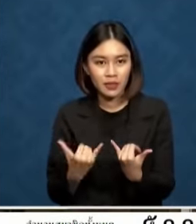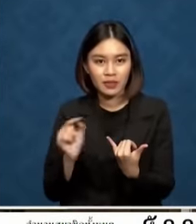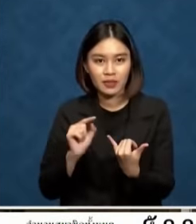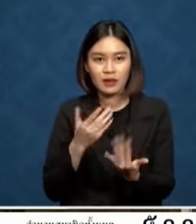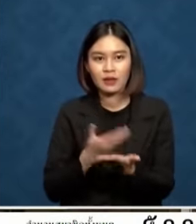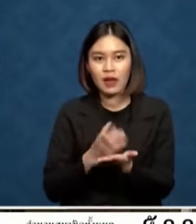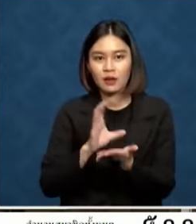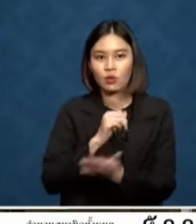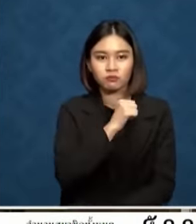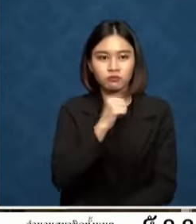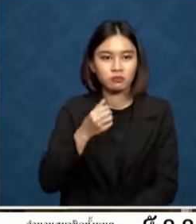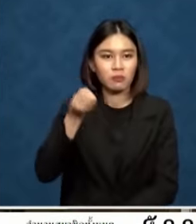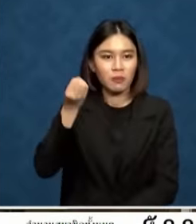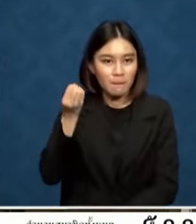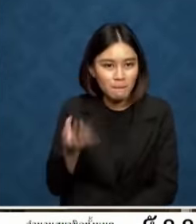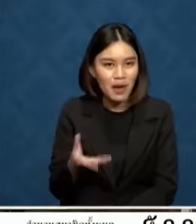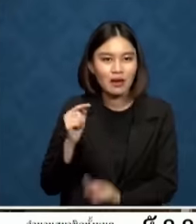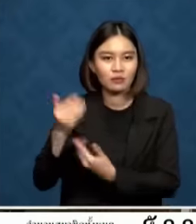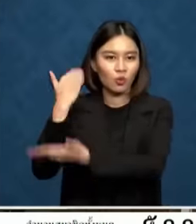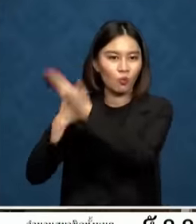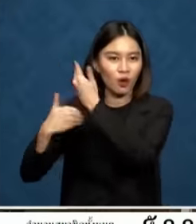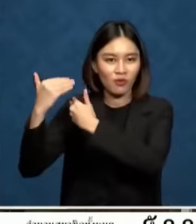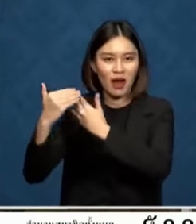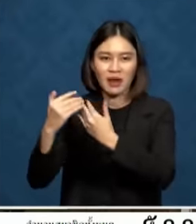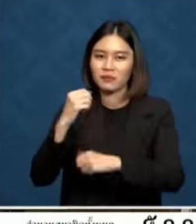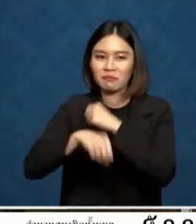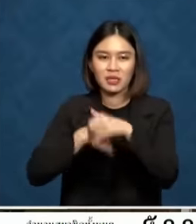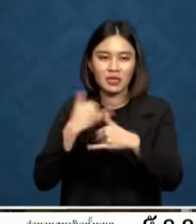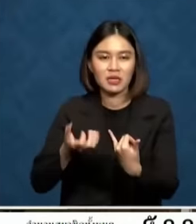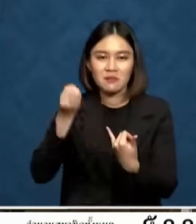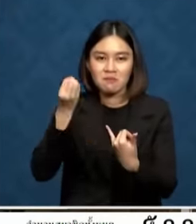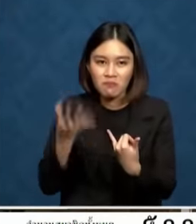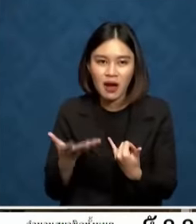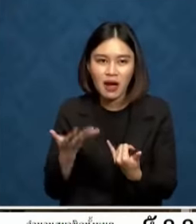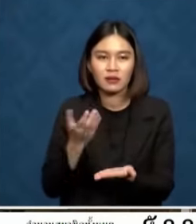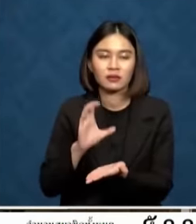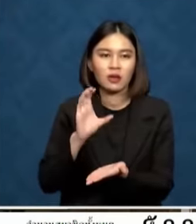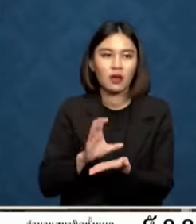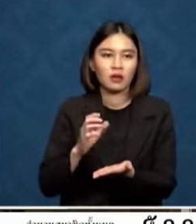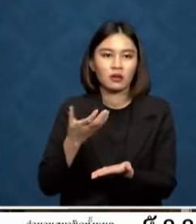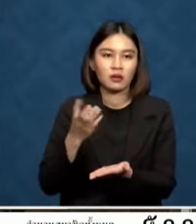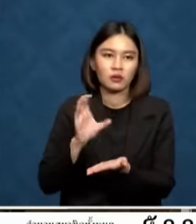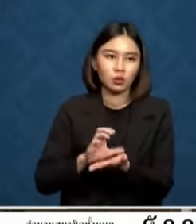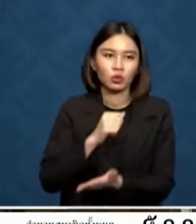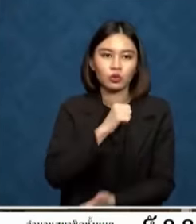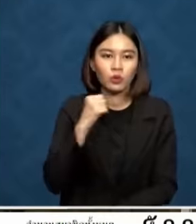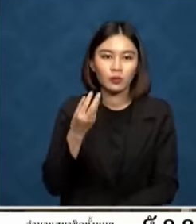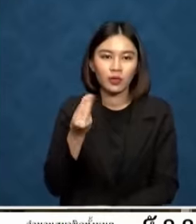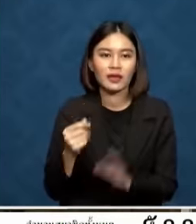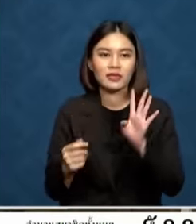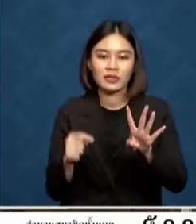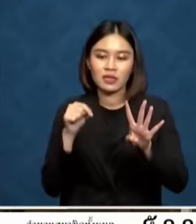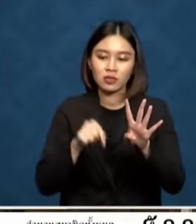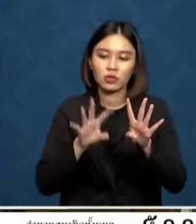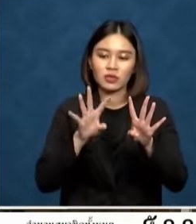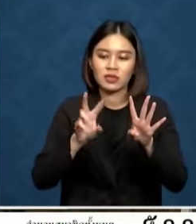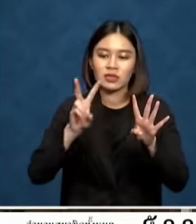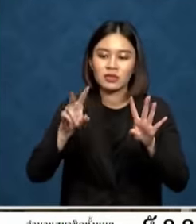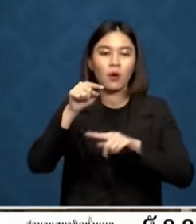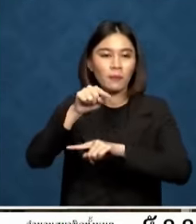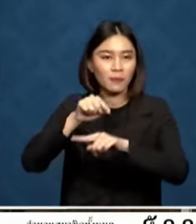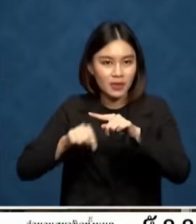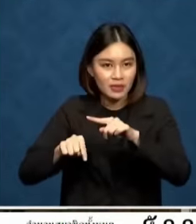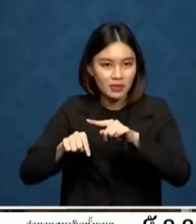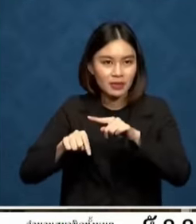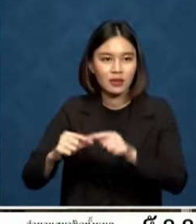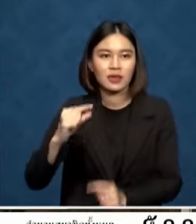ดุลมากที่สุดในประวัติศาสตร์คือขาดดุลมากถึง 4.4 2%